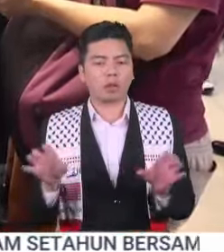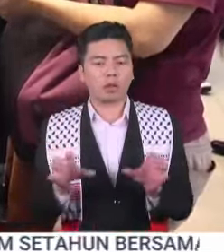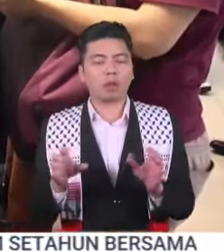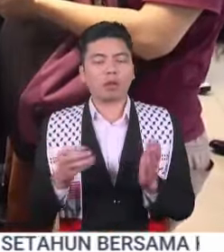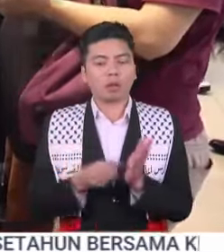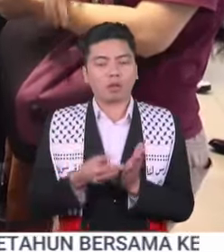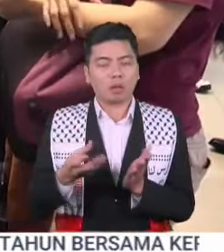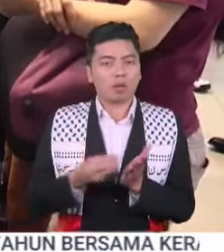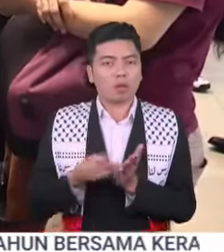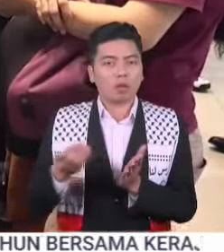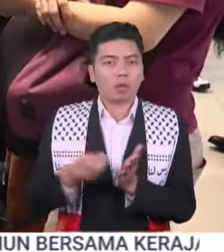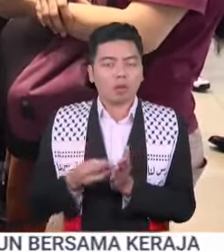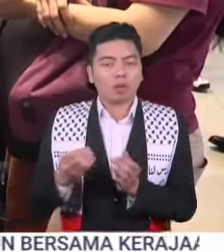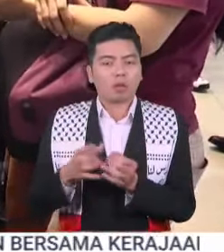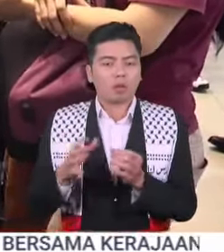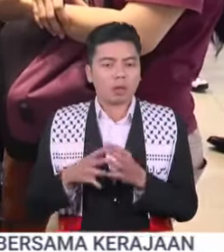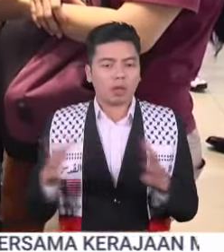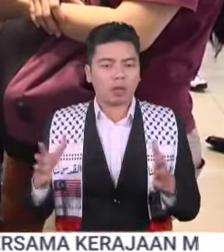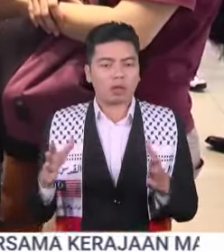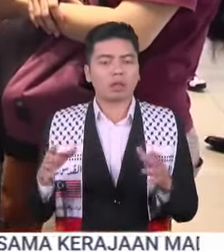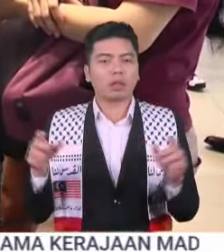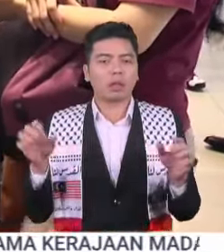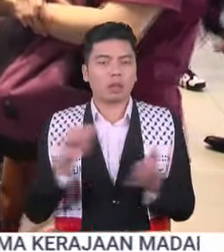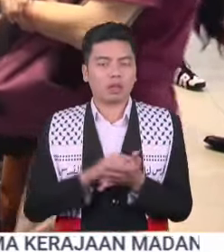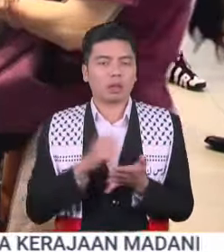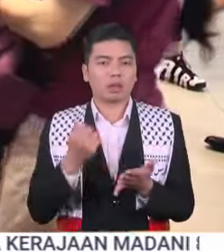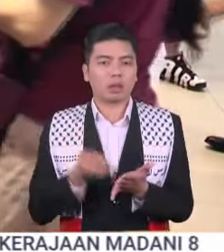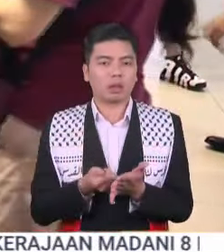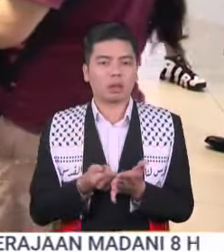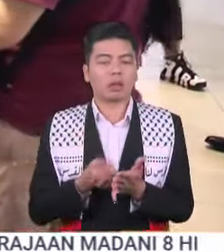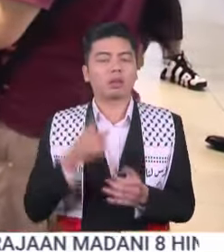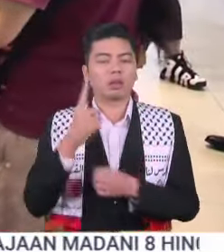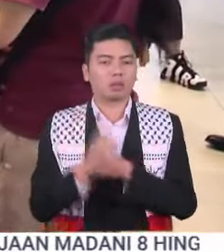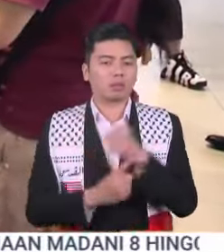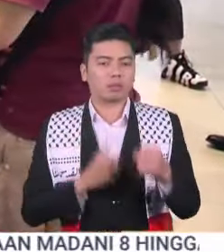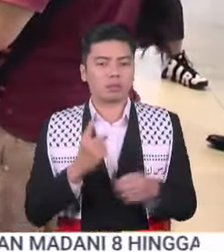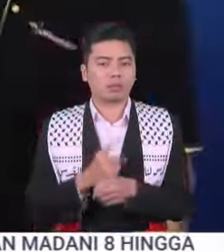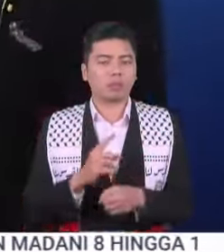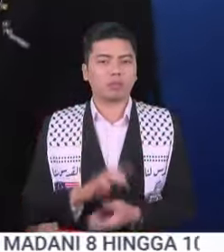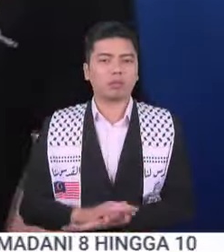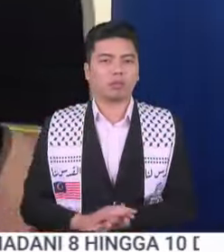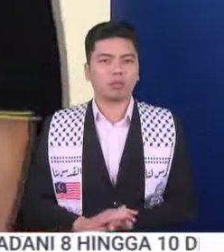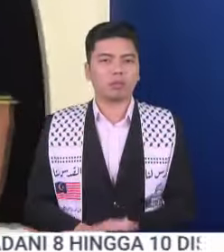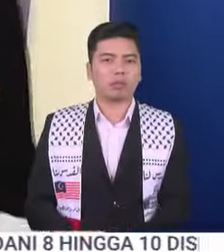pemberian 1 juta akaun Huskol Premium dengan penggunaan selama 1 tahun.